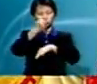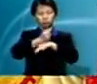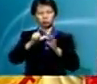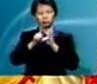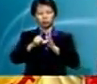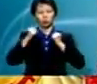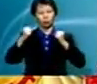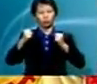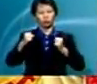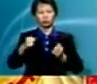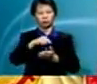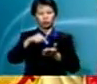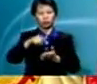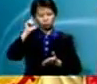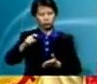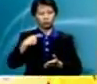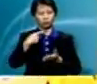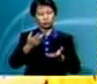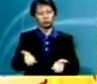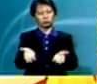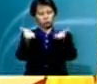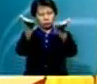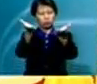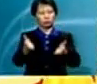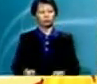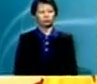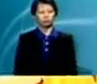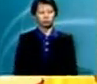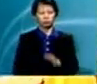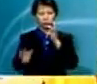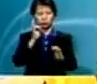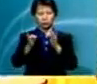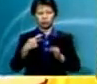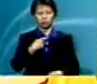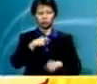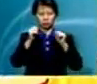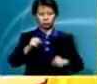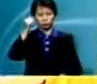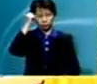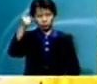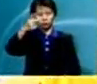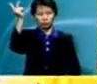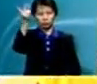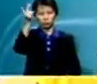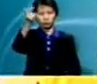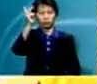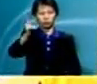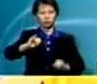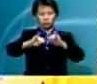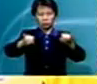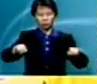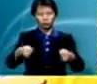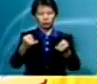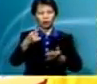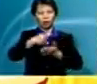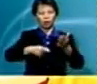kuat sekali. Ini yang harus kita junjung. Kalau kita boleh faham tentang khutbah Jumaat, ya ayuhan nas, ittaqullah,